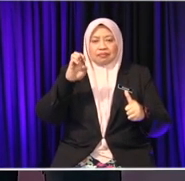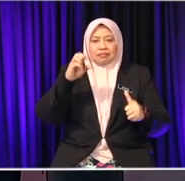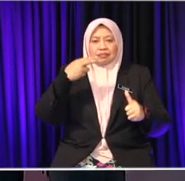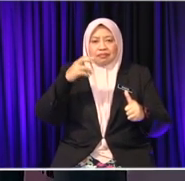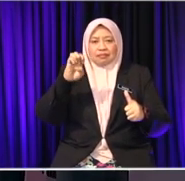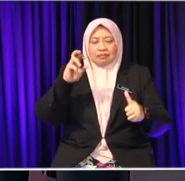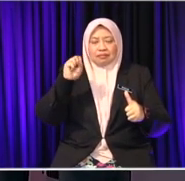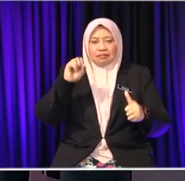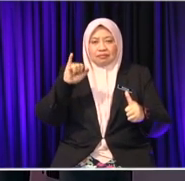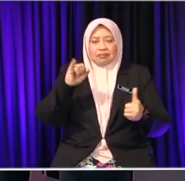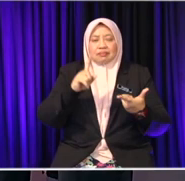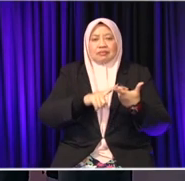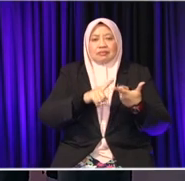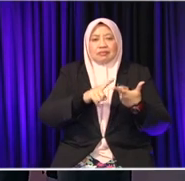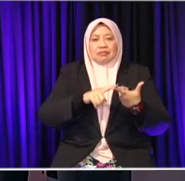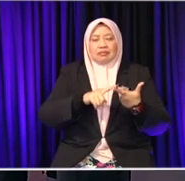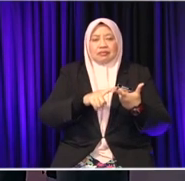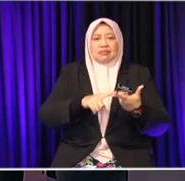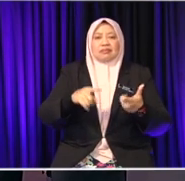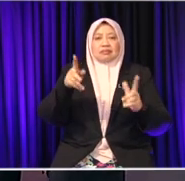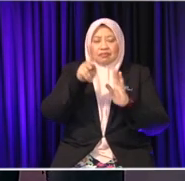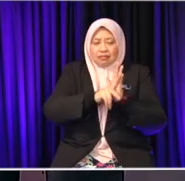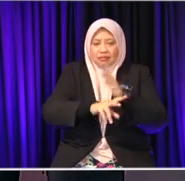yang ketiga adalah pihak ketiga saja